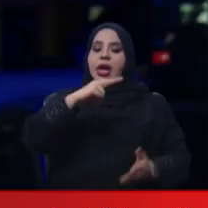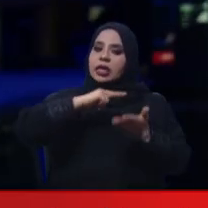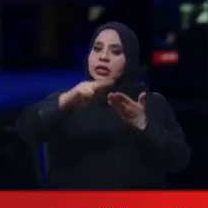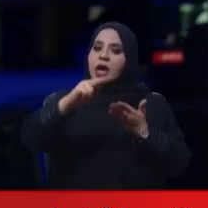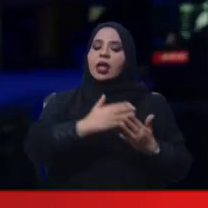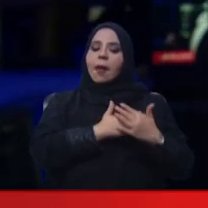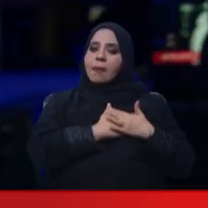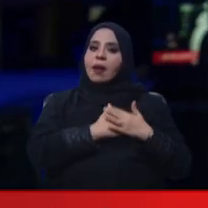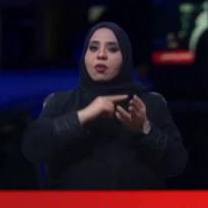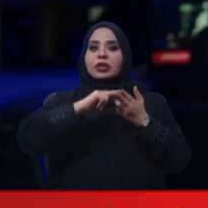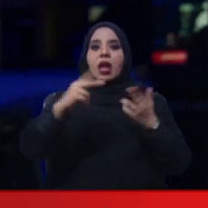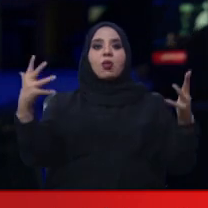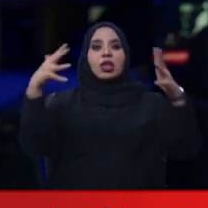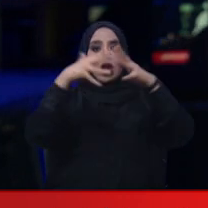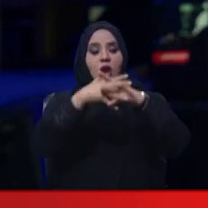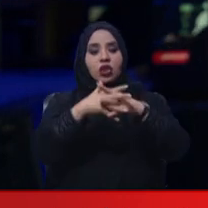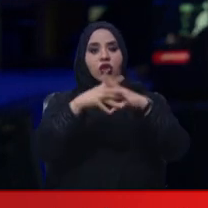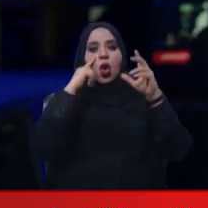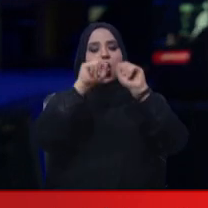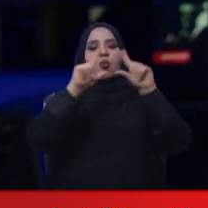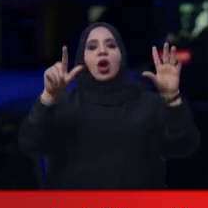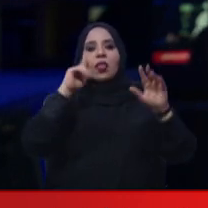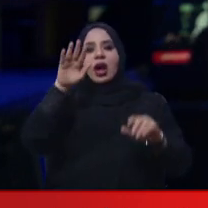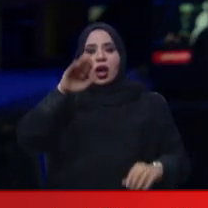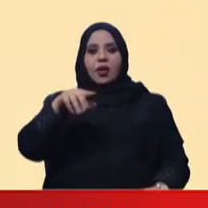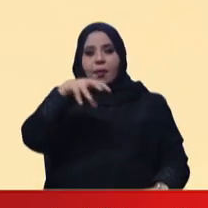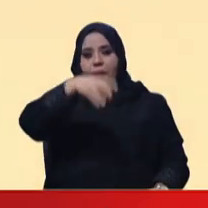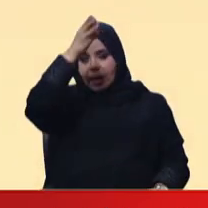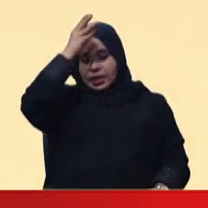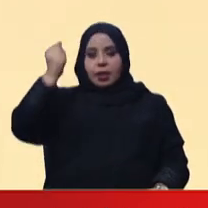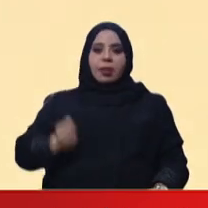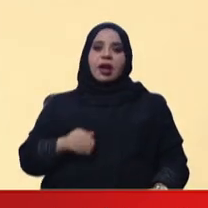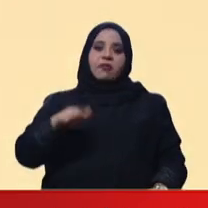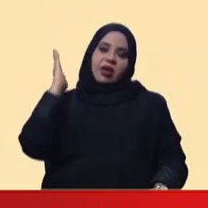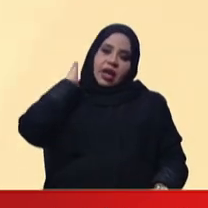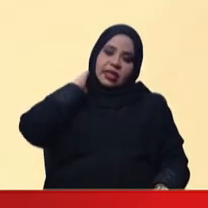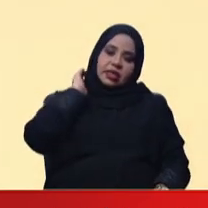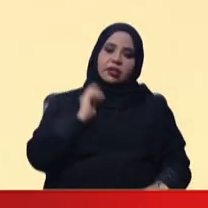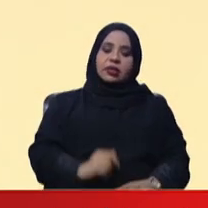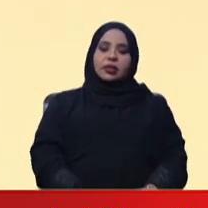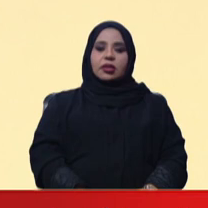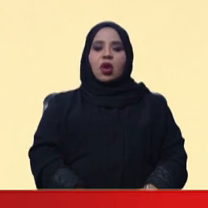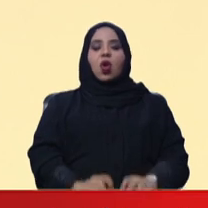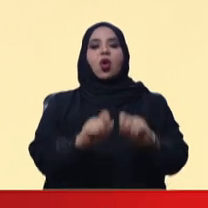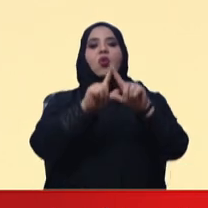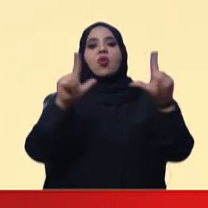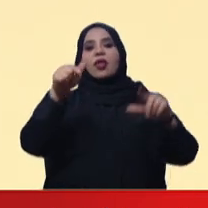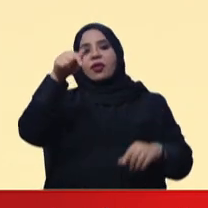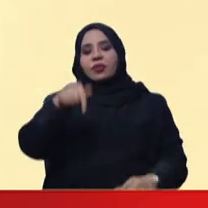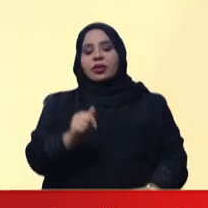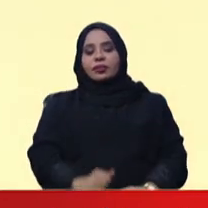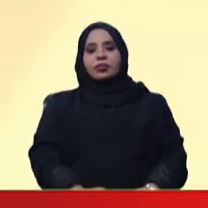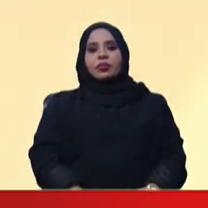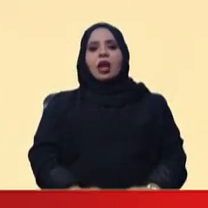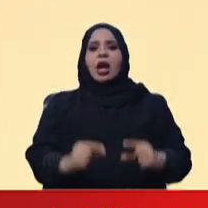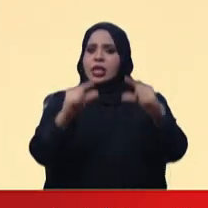والسلام والتعايش التي تحملها مملكة البحرين على عاتقها، والتي يعني تبينت